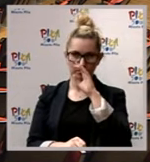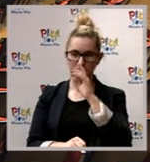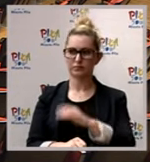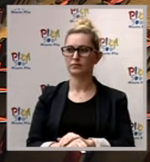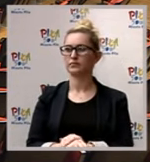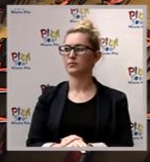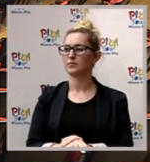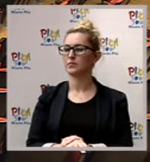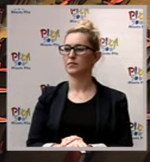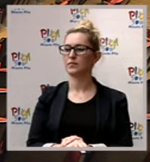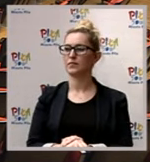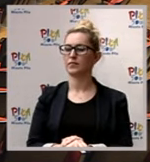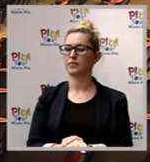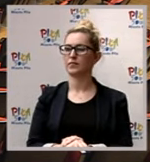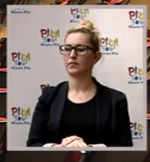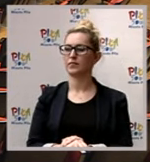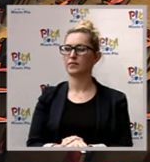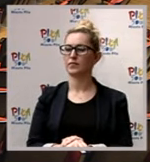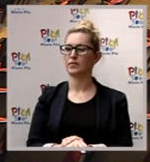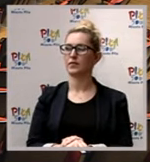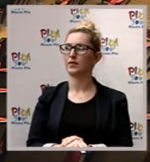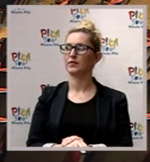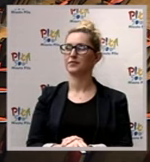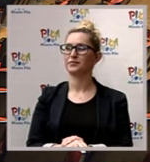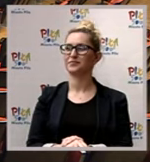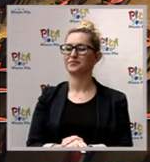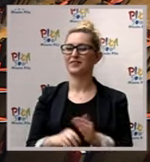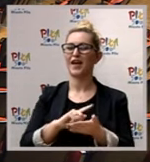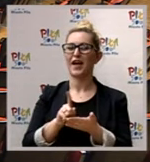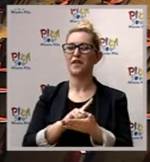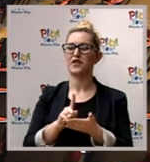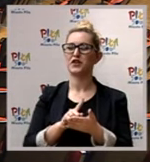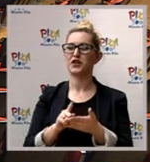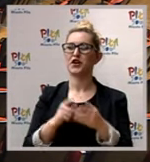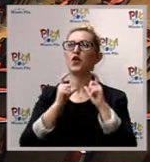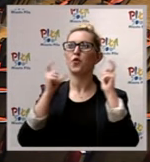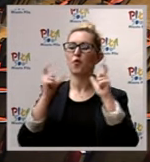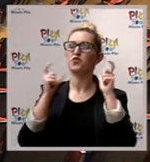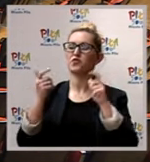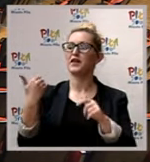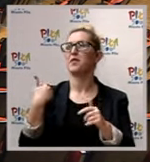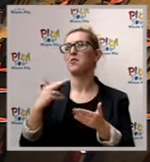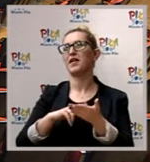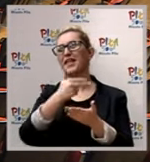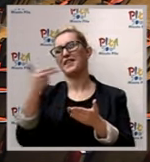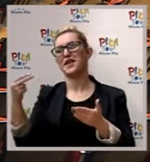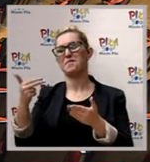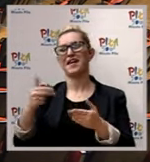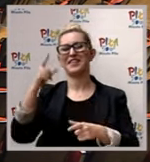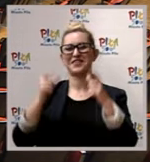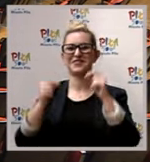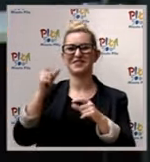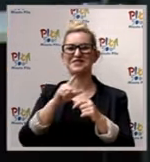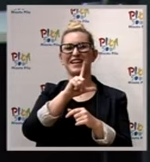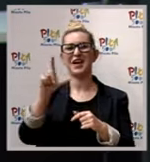Protokół komisji skrutacyjnej z ustalenia wyników głosowania w sprawie uzupełnienia listy ławników na kadencję